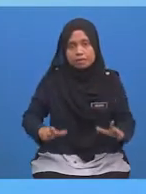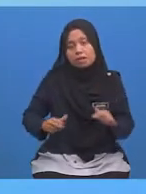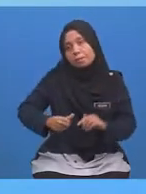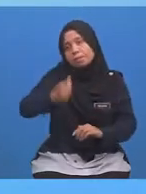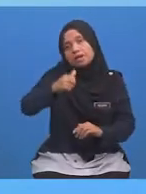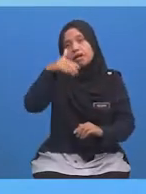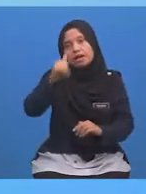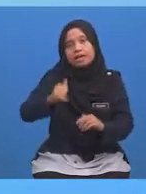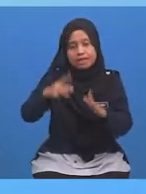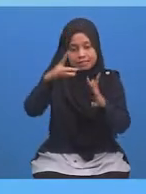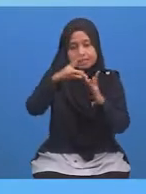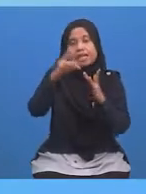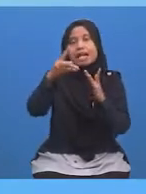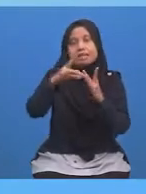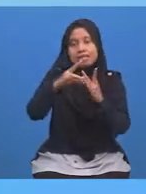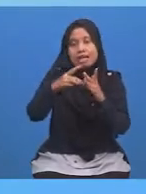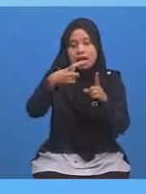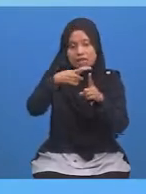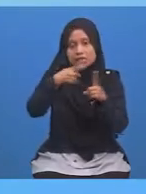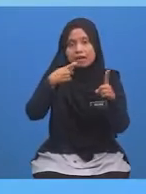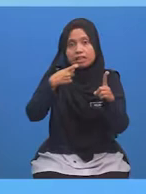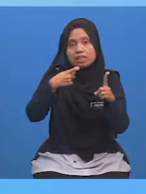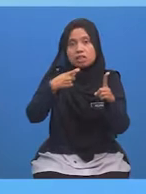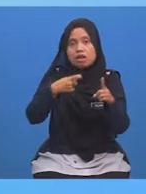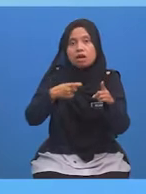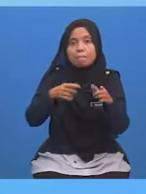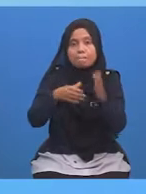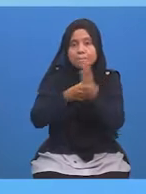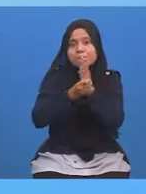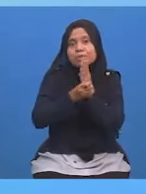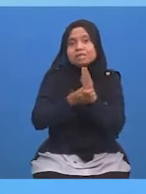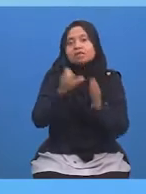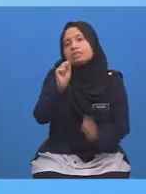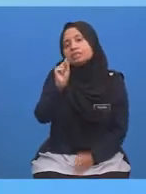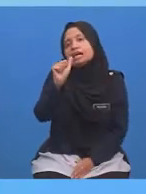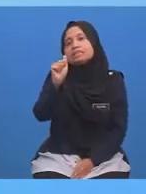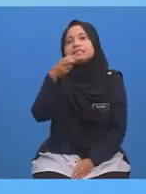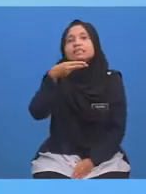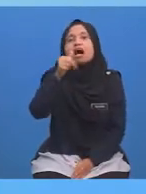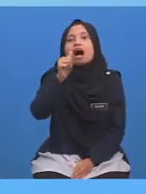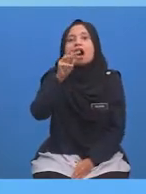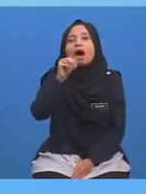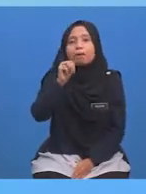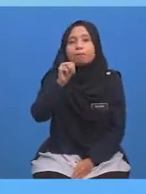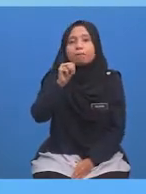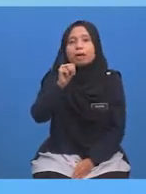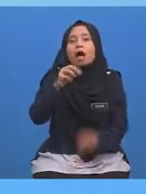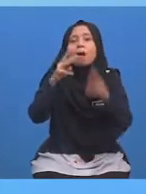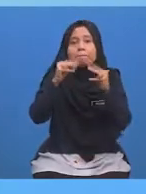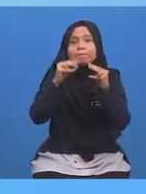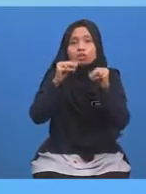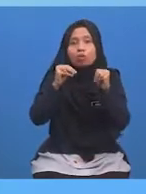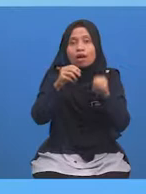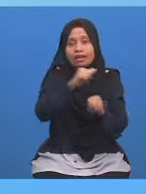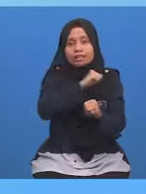yang dilantik dari kalangan pemegang saham semasa mesyuarat agung